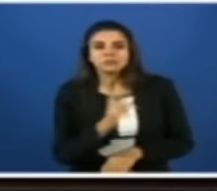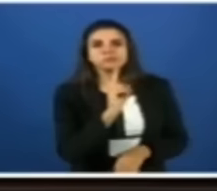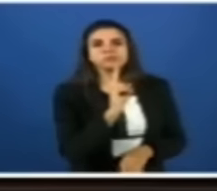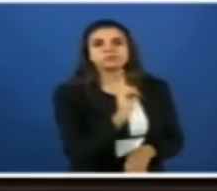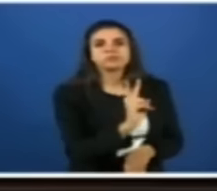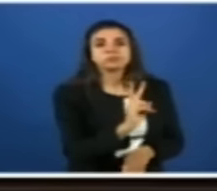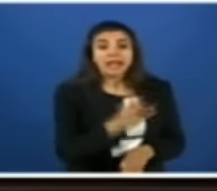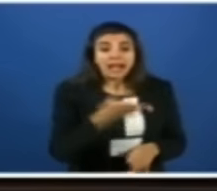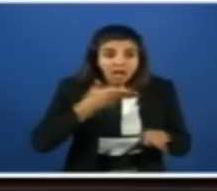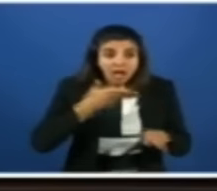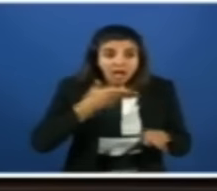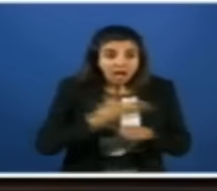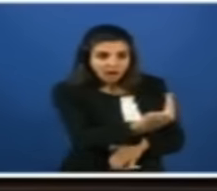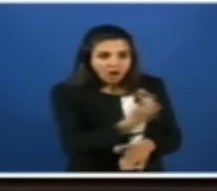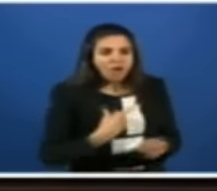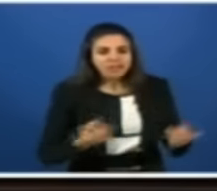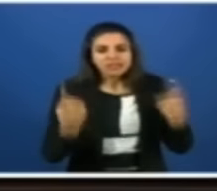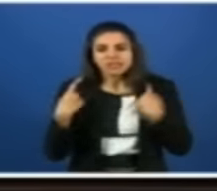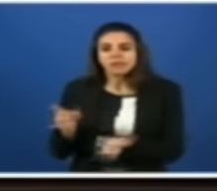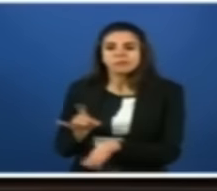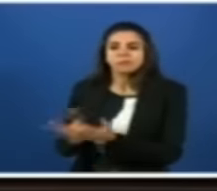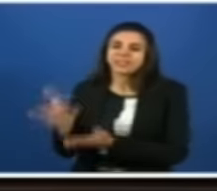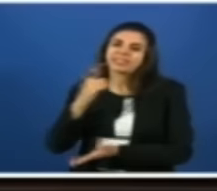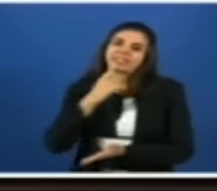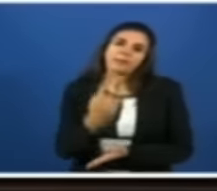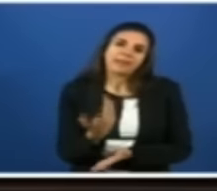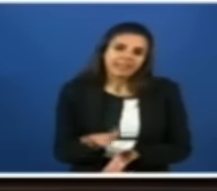Asıl gelince vekil zahit olur.